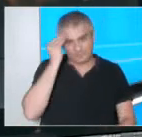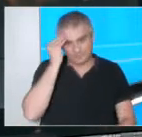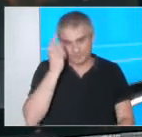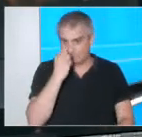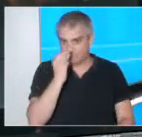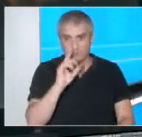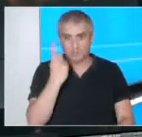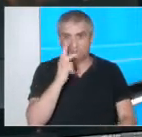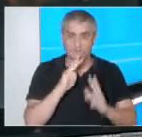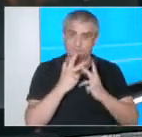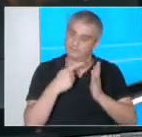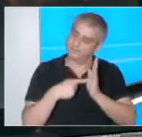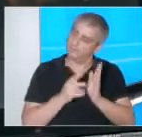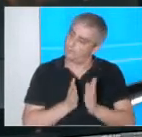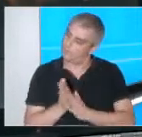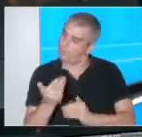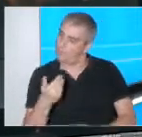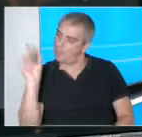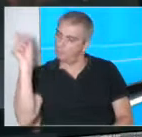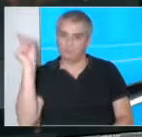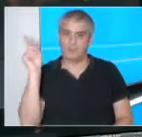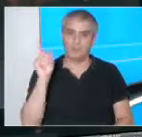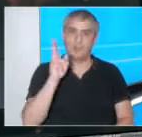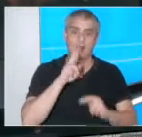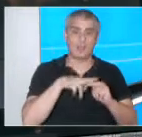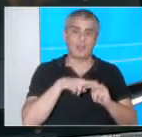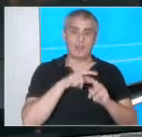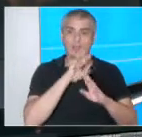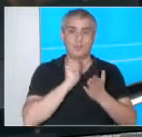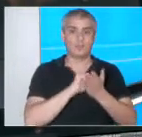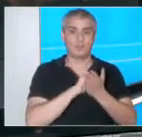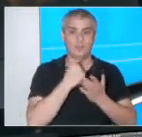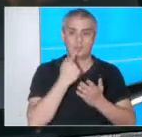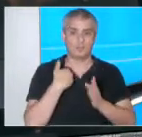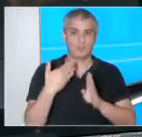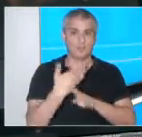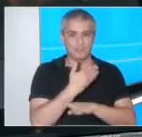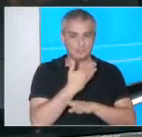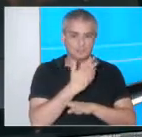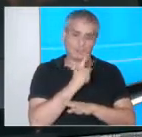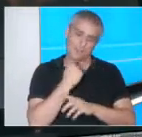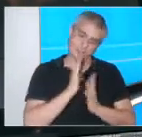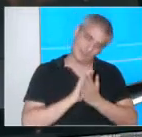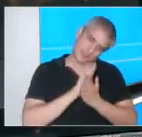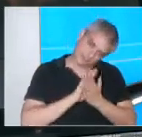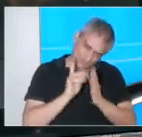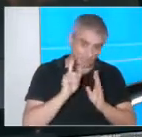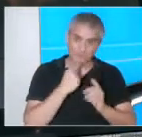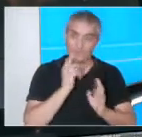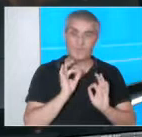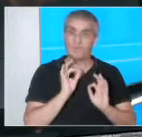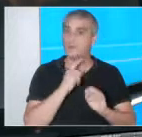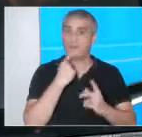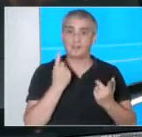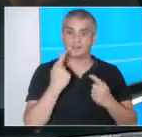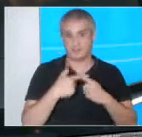אם פוטין הוא אחד מהצוות, תראו לה את הדרך החוצה. עכשיו, ואחר כך הלכו לכל העיתונים, אמרו, שמעו, הכנסנו אתכם פנימה, אל תוציאו את זה, אתה יודע, בצורה. ולא יוציאו. זה